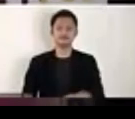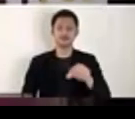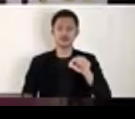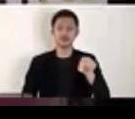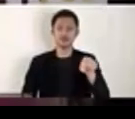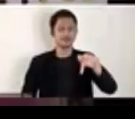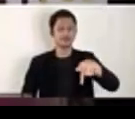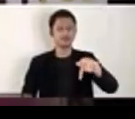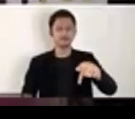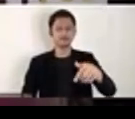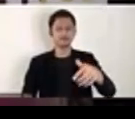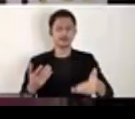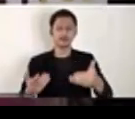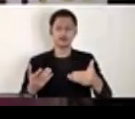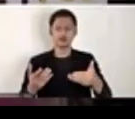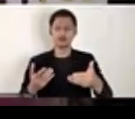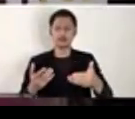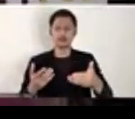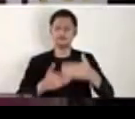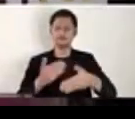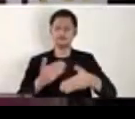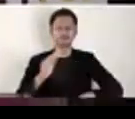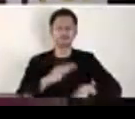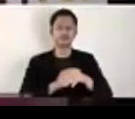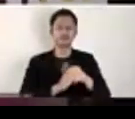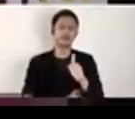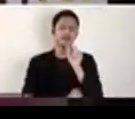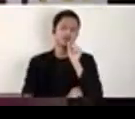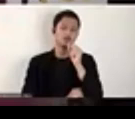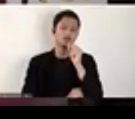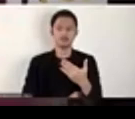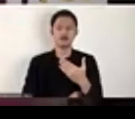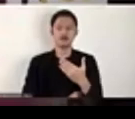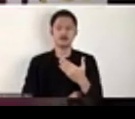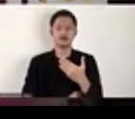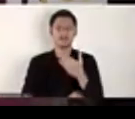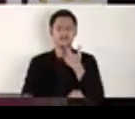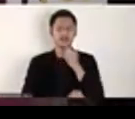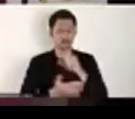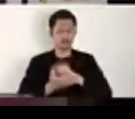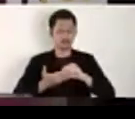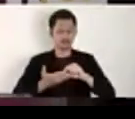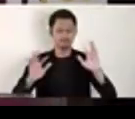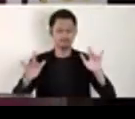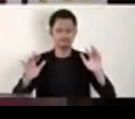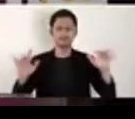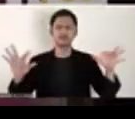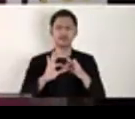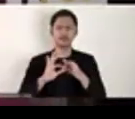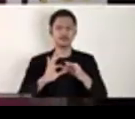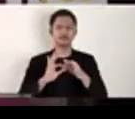hal ini dapat berjalan dengan baik ya untuk untuk untuk apa namanya untuk sinerginya Hai